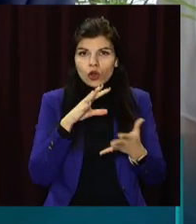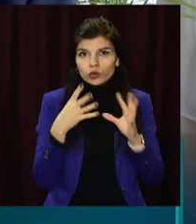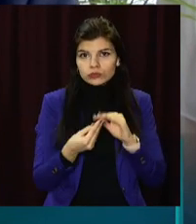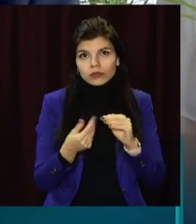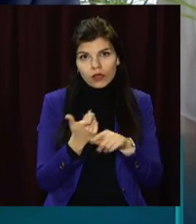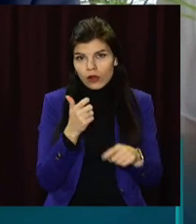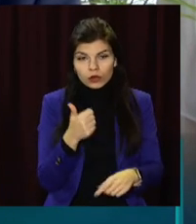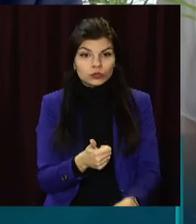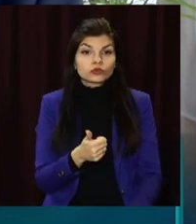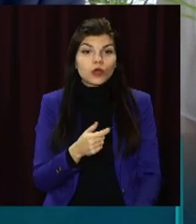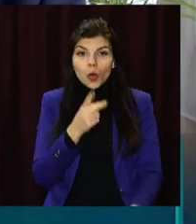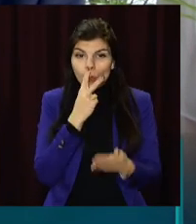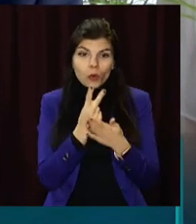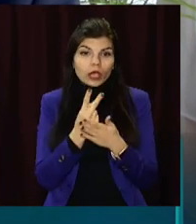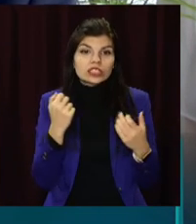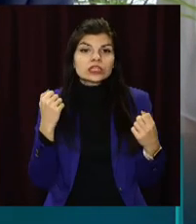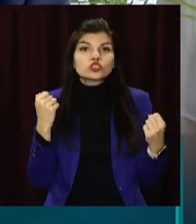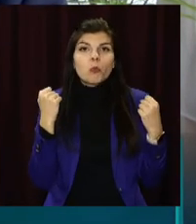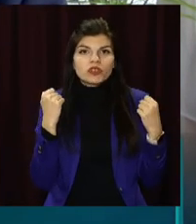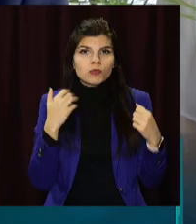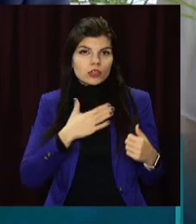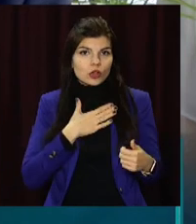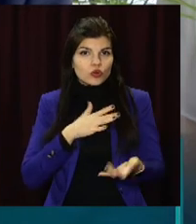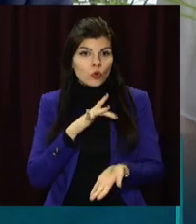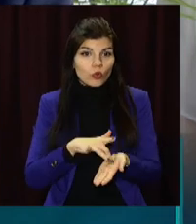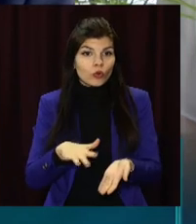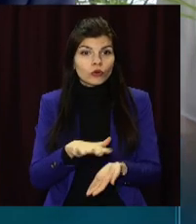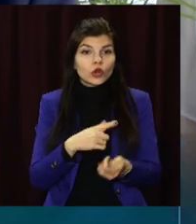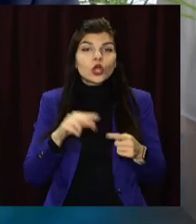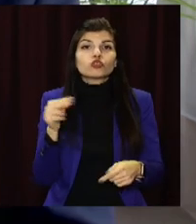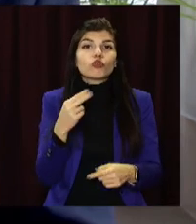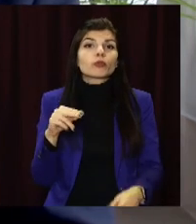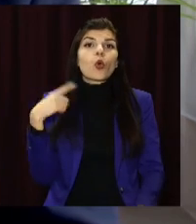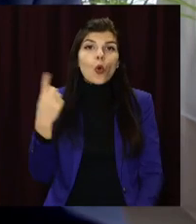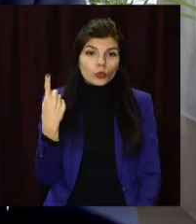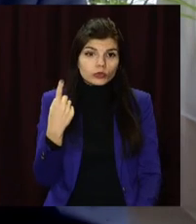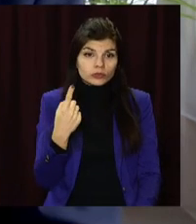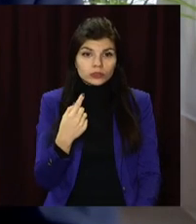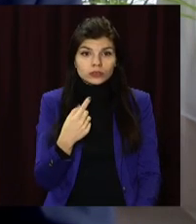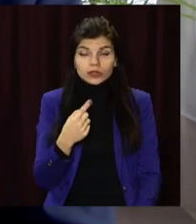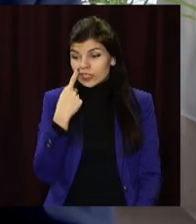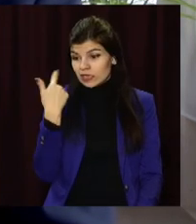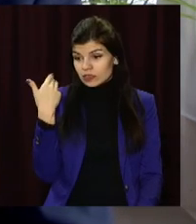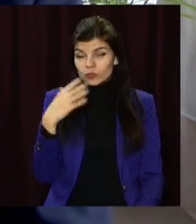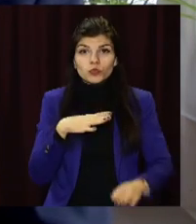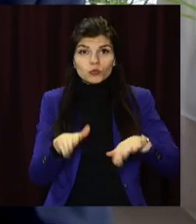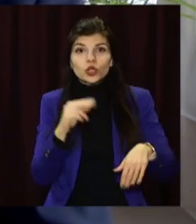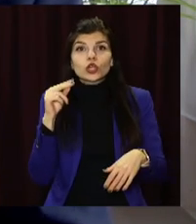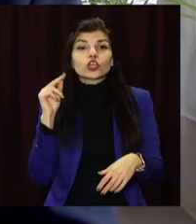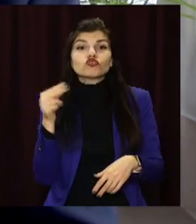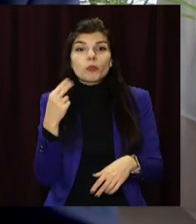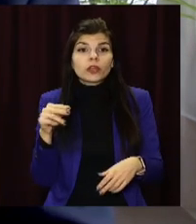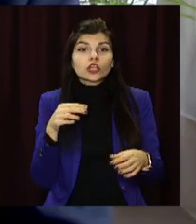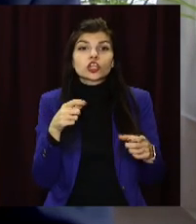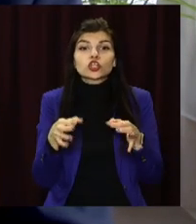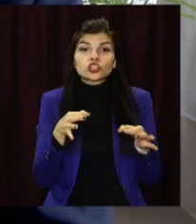які показують спортсмени нашого міста. Це і чемпіонати області, і от буквально зовсім недавно пройшовши чемпіонат області по